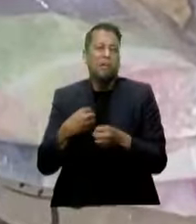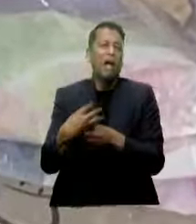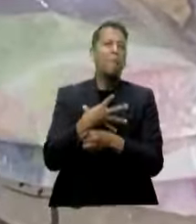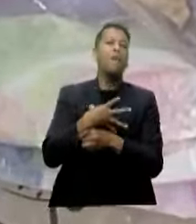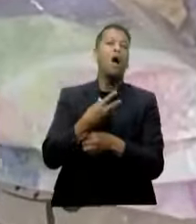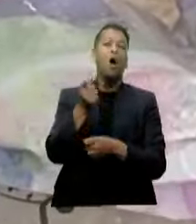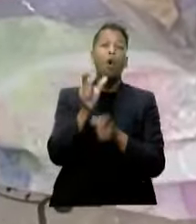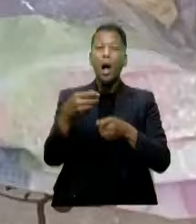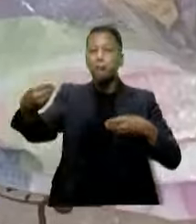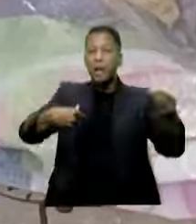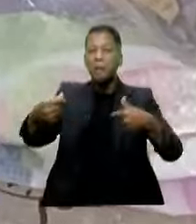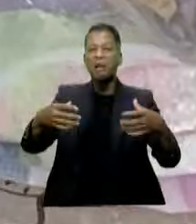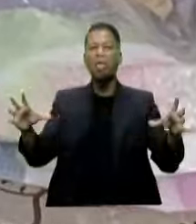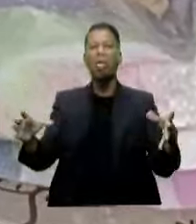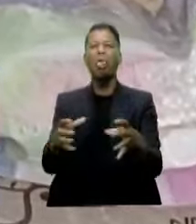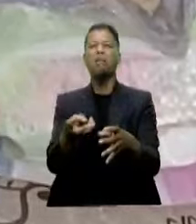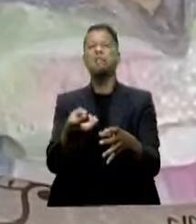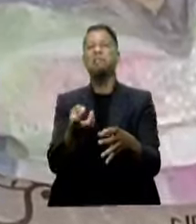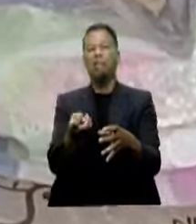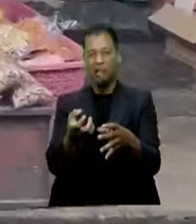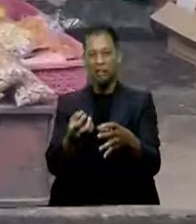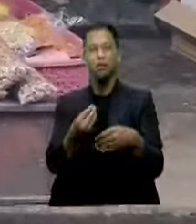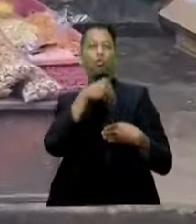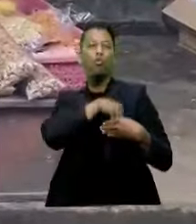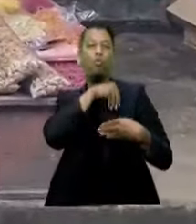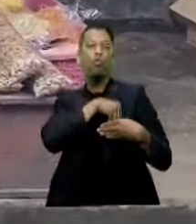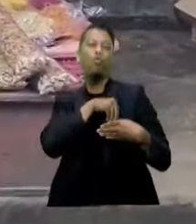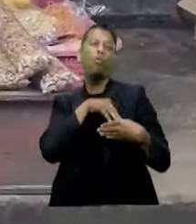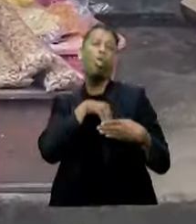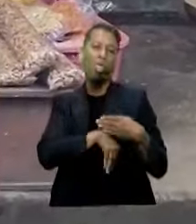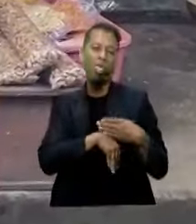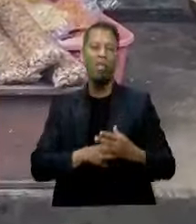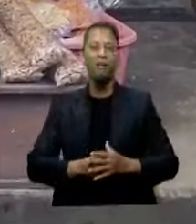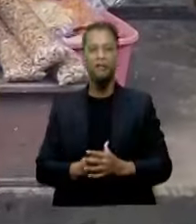masyarakat yang turun dan berdampak kepada omset